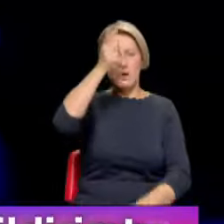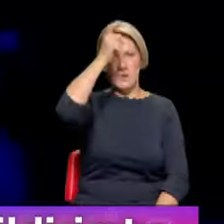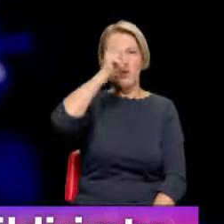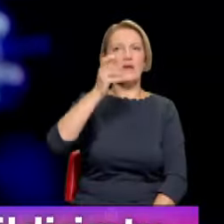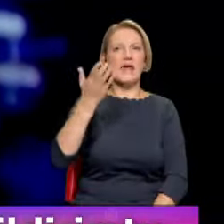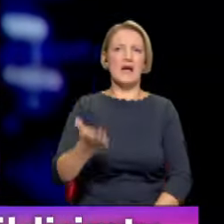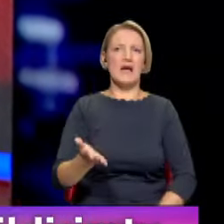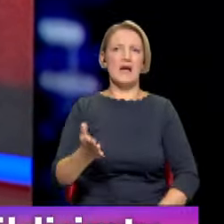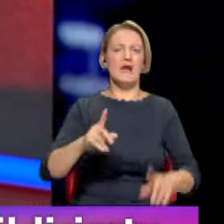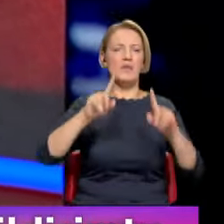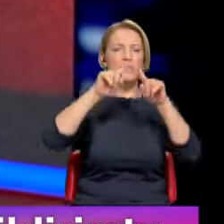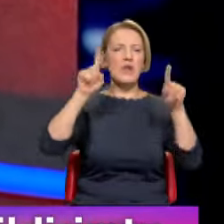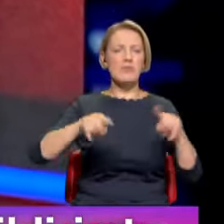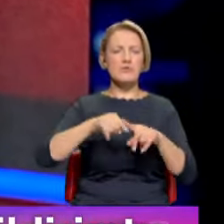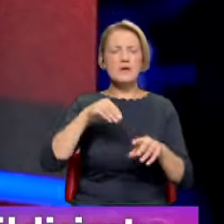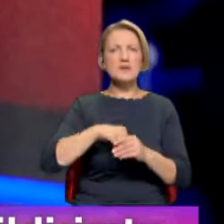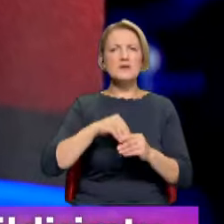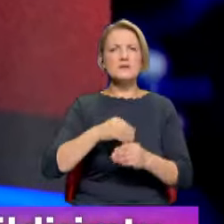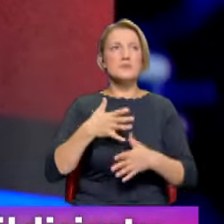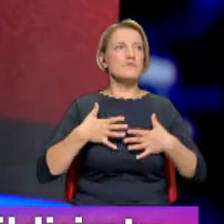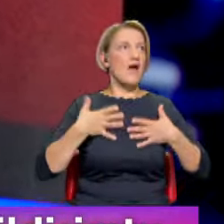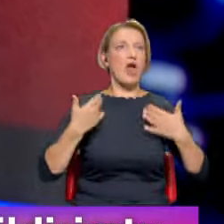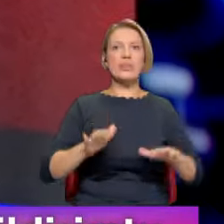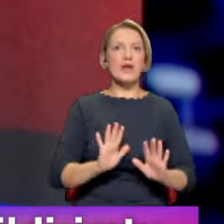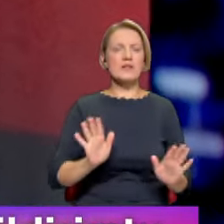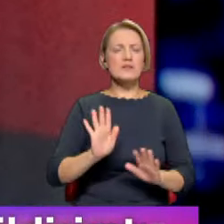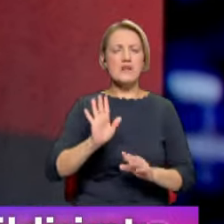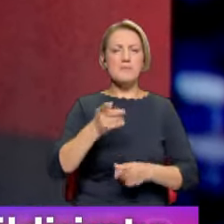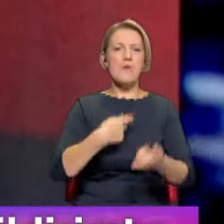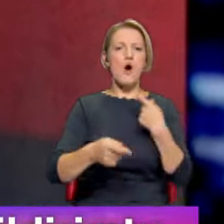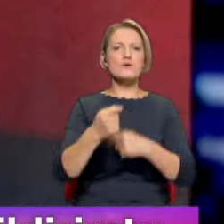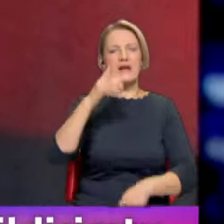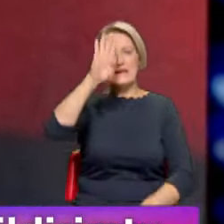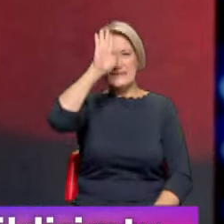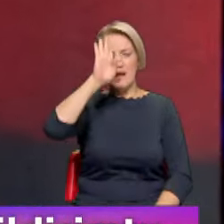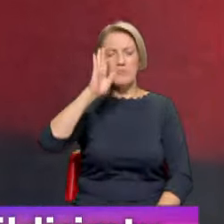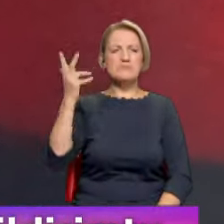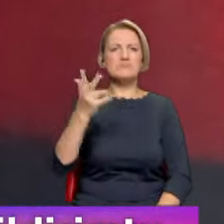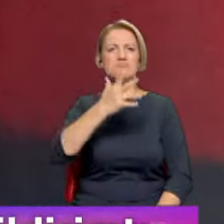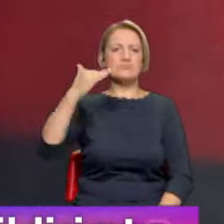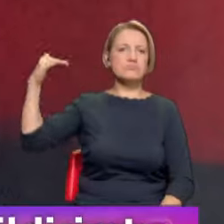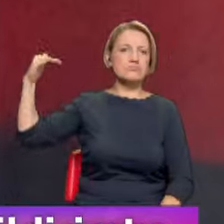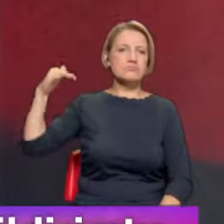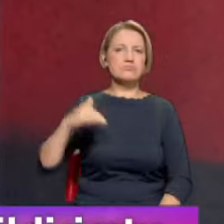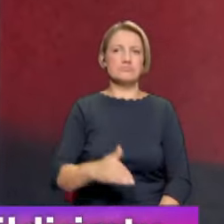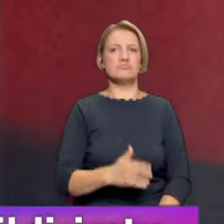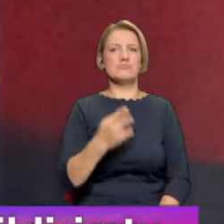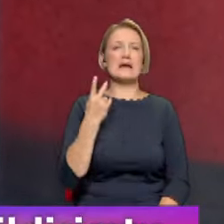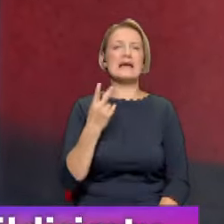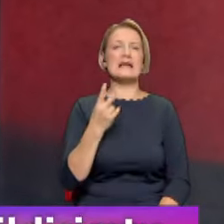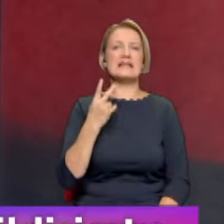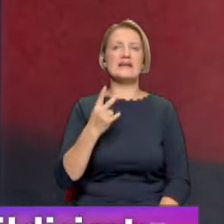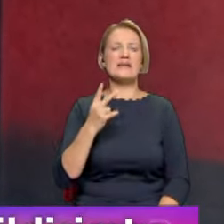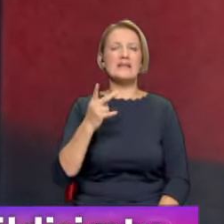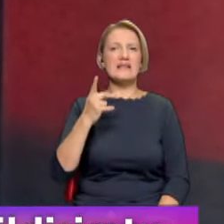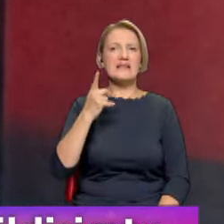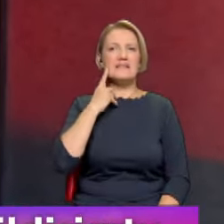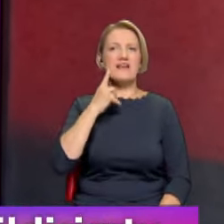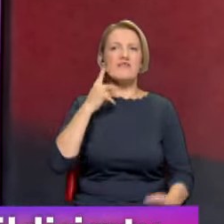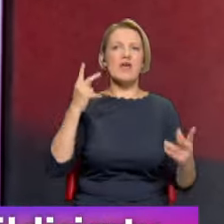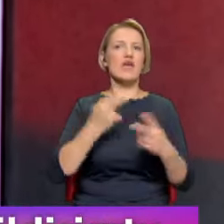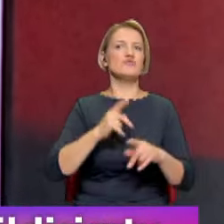ise tablo iç açıcı değil Borsa İstanbul haftaya sert düşüşle başladı işlemlere kez devre kesici